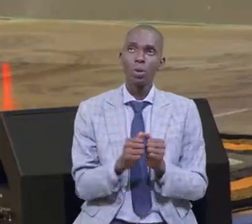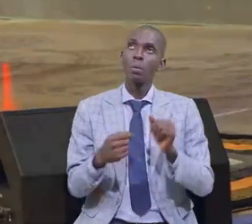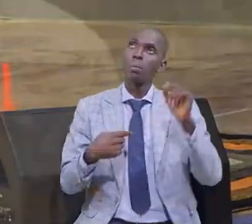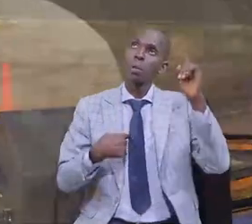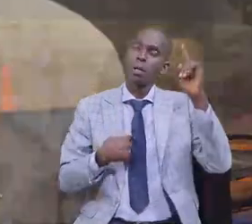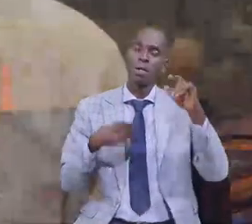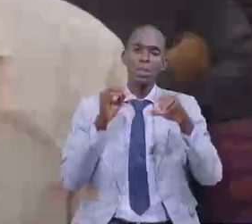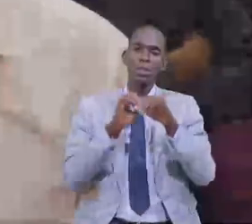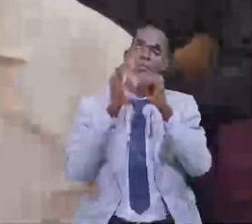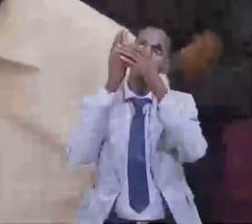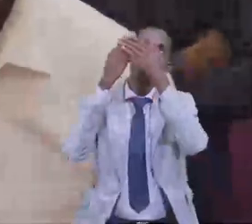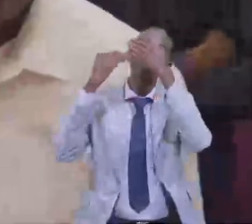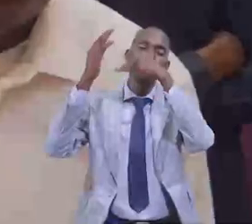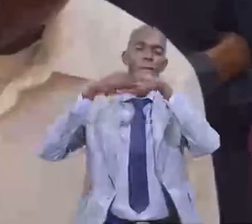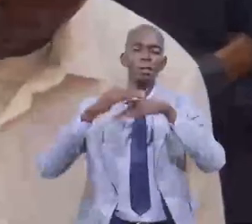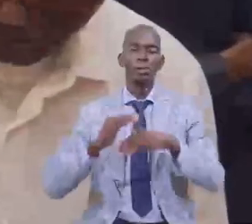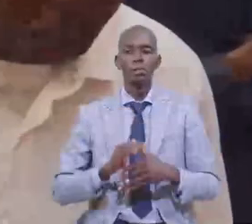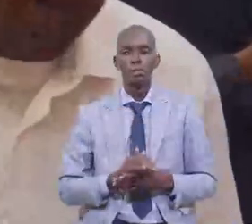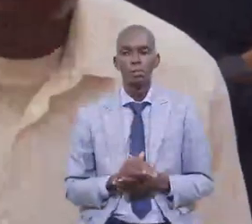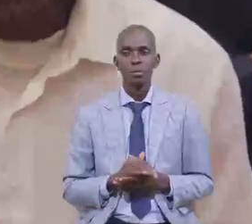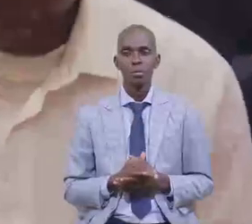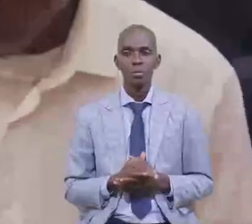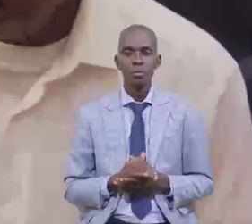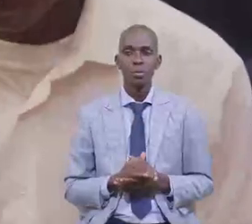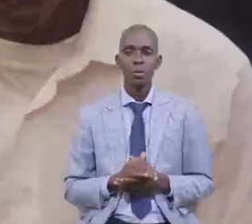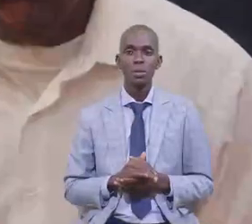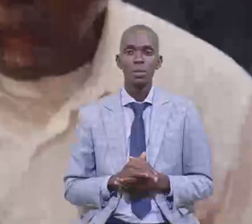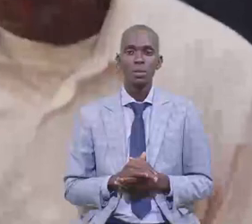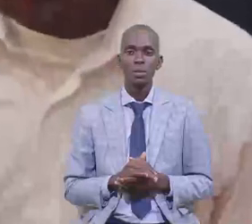moi dans le paradis.